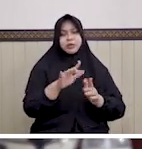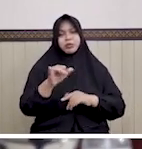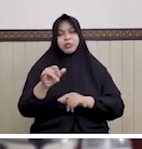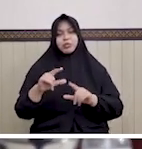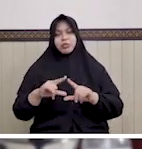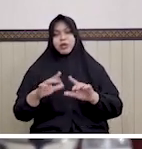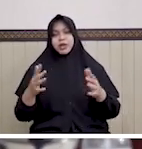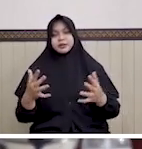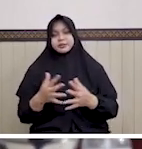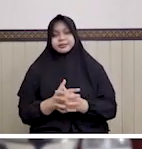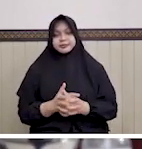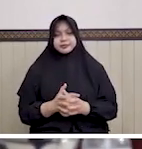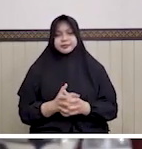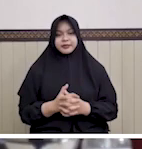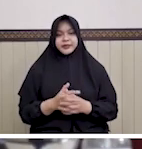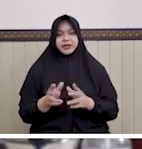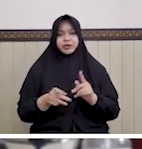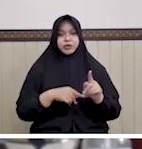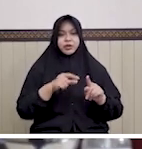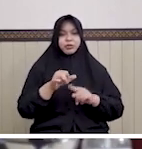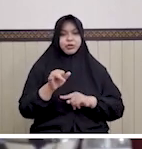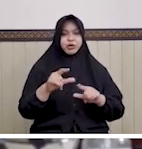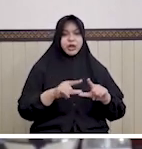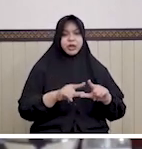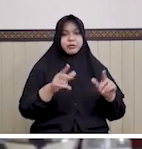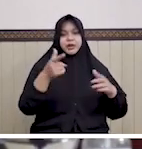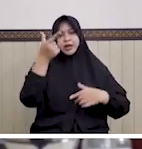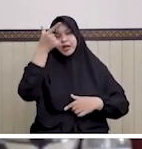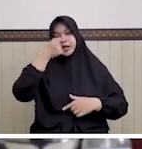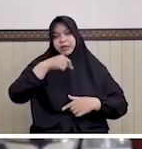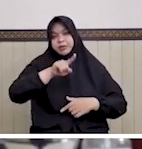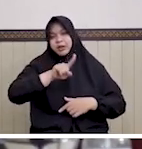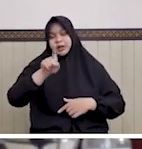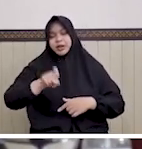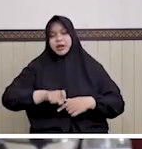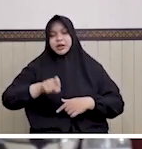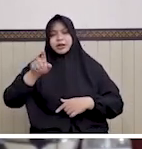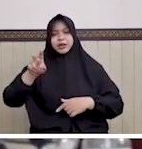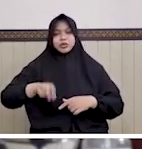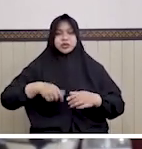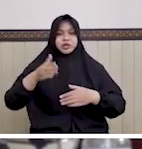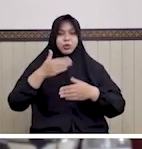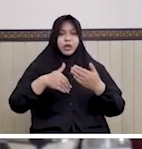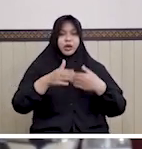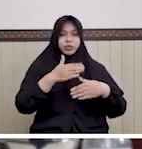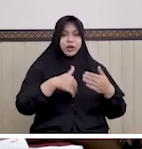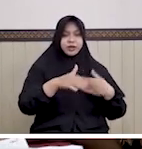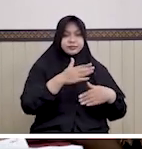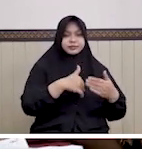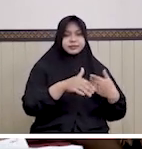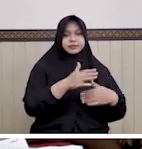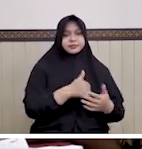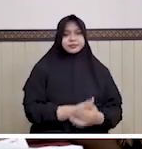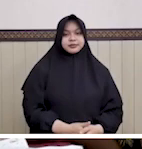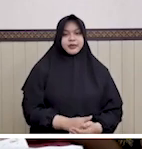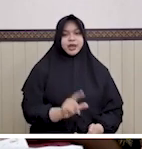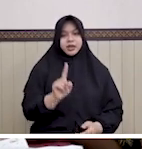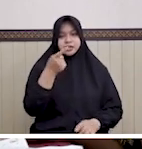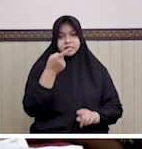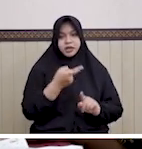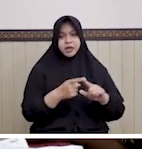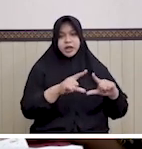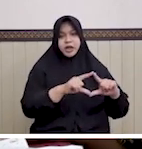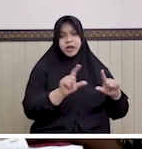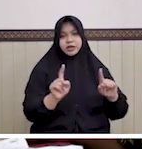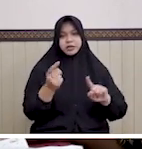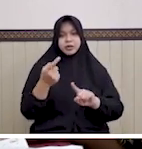mengertinya Jadi kalau dia berpola berarti Hakim bertanya not berpola harus diulang-ulang bertanya sekali